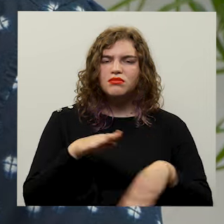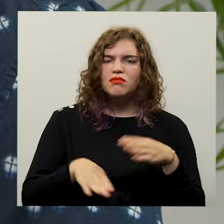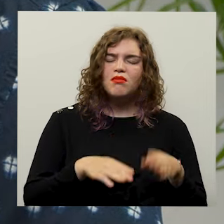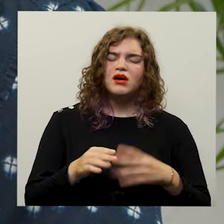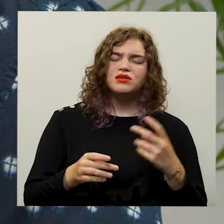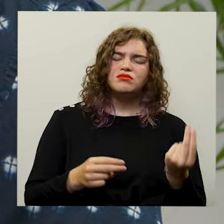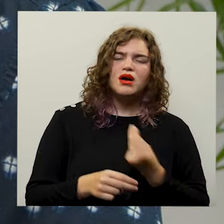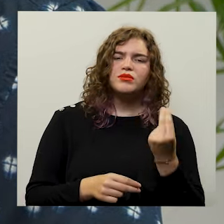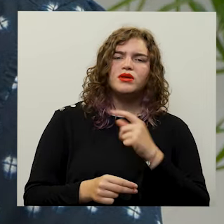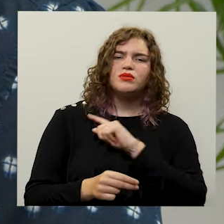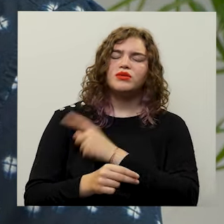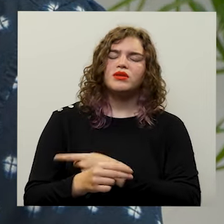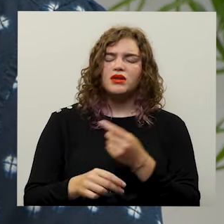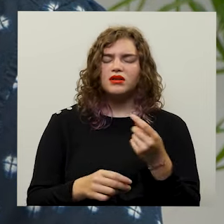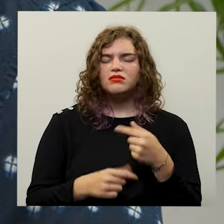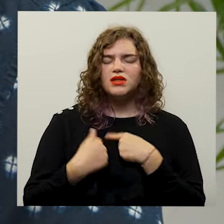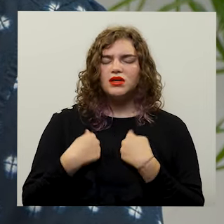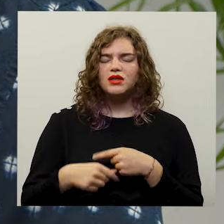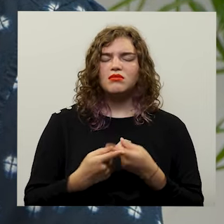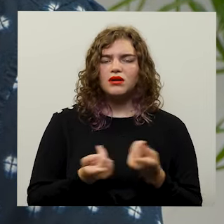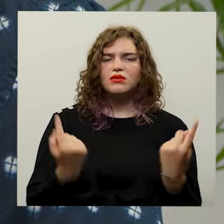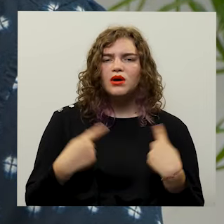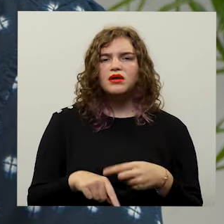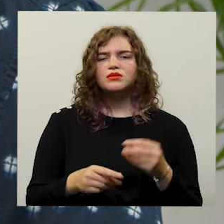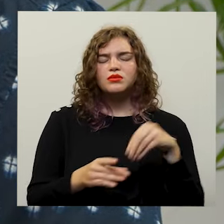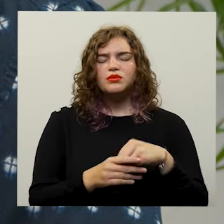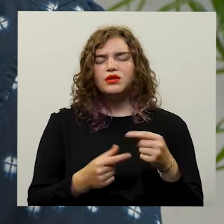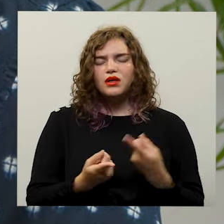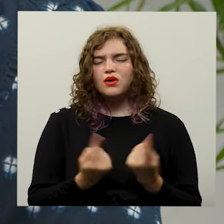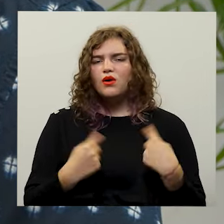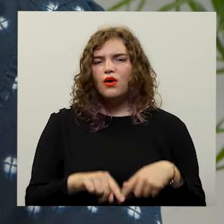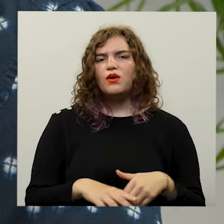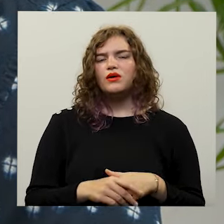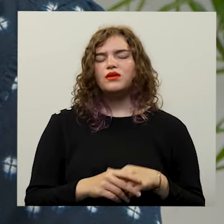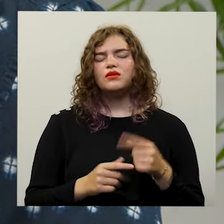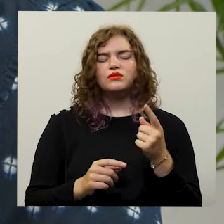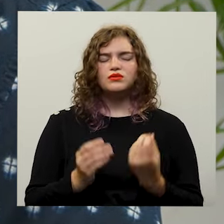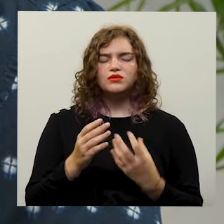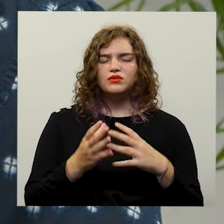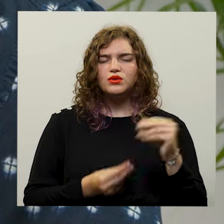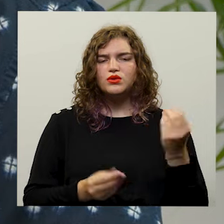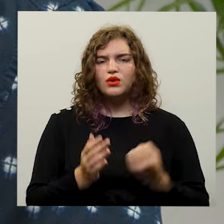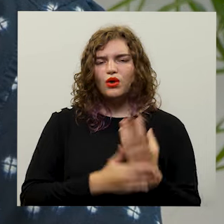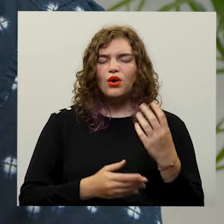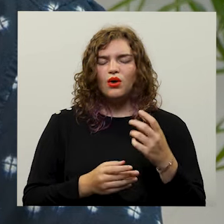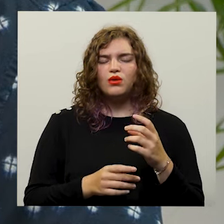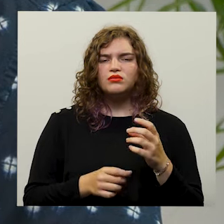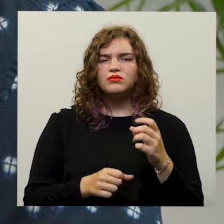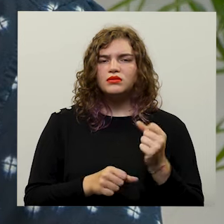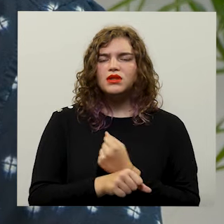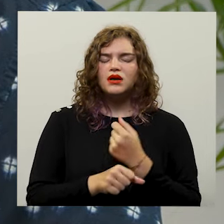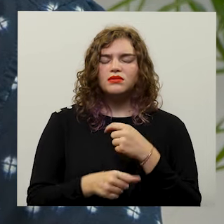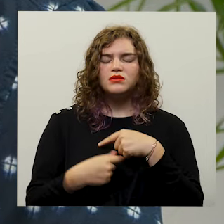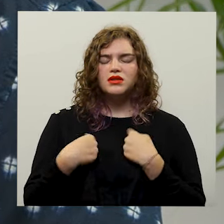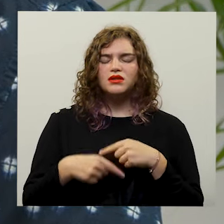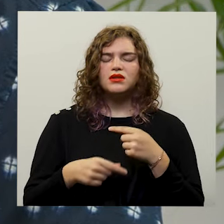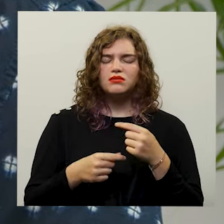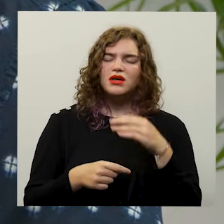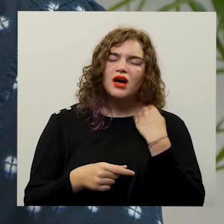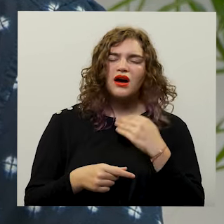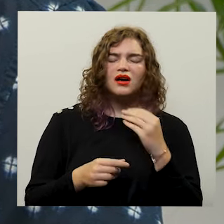Întărește inima noastră, Doamne. Pune noi, Doamne, un duh nou și statornic, Doamne, o inimă de carne să simtă,